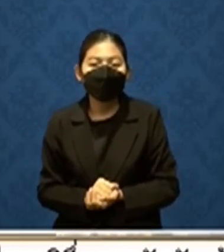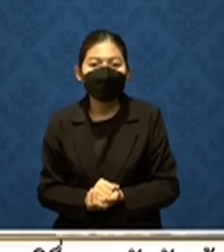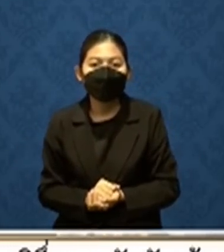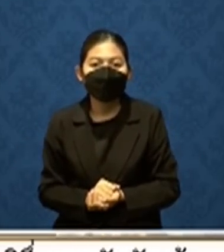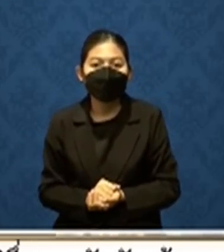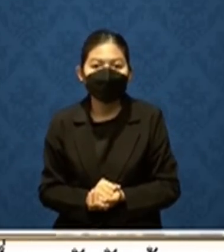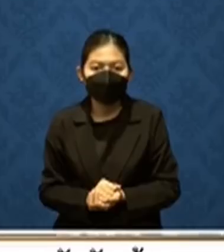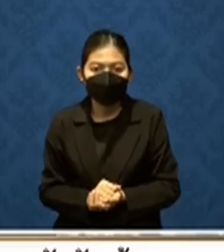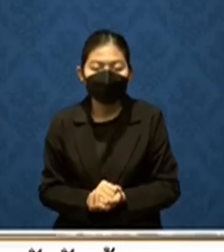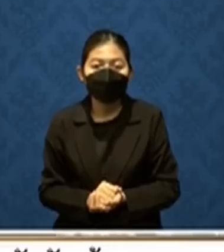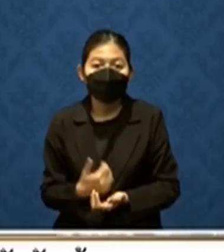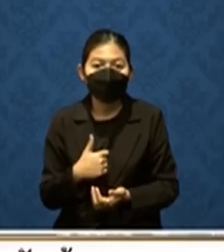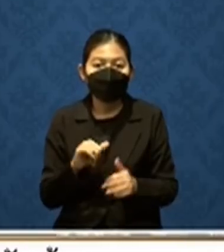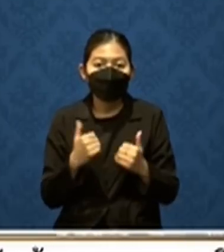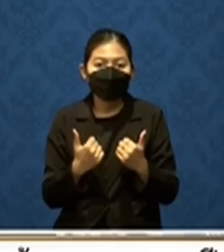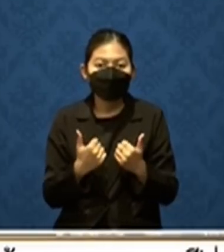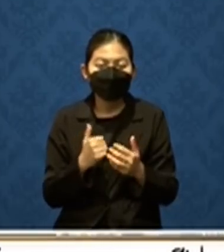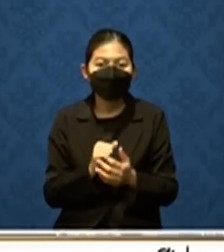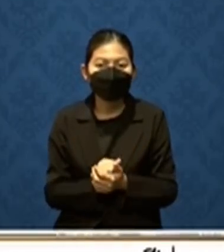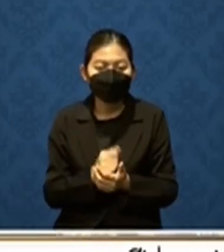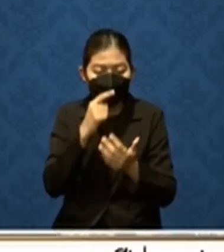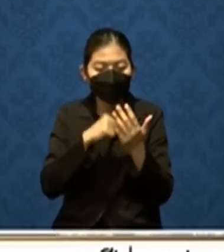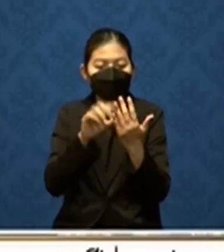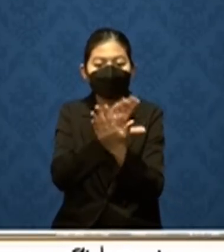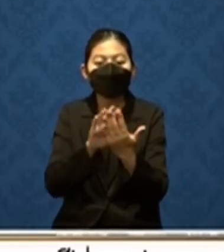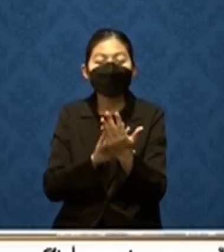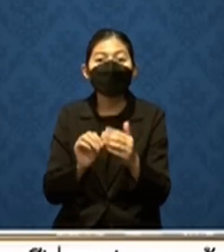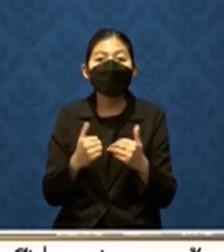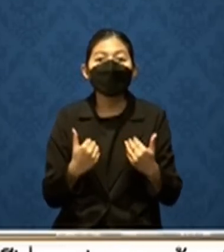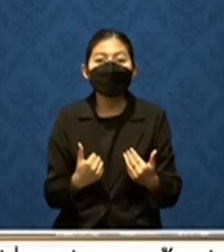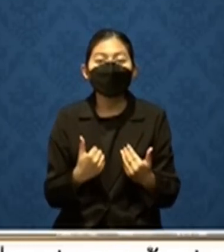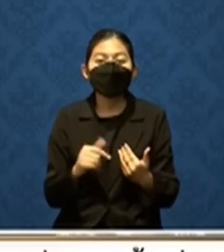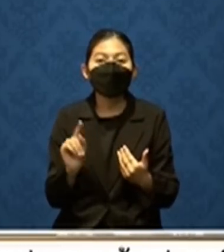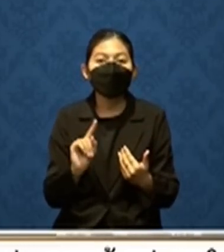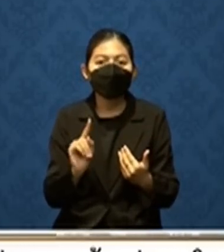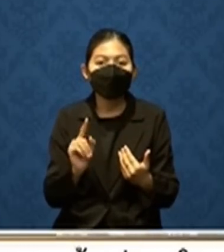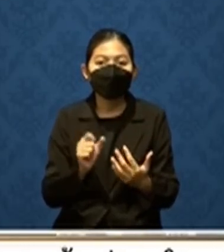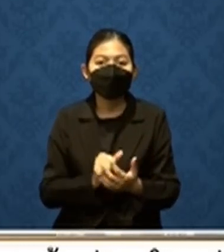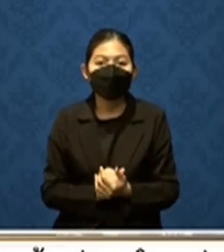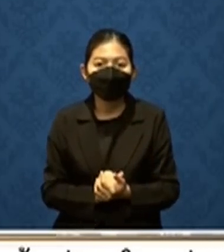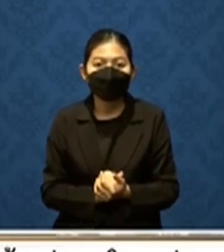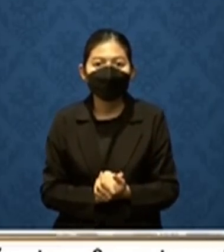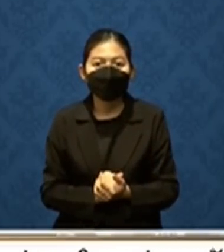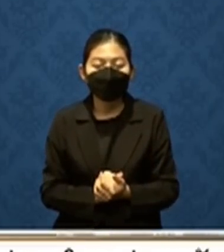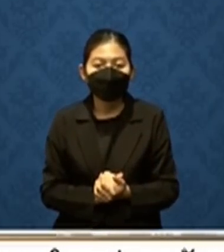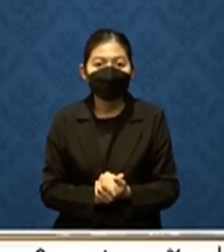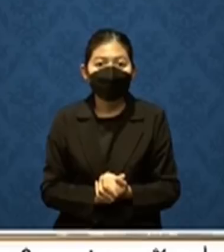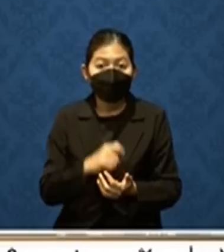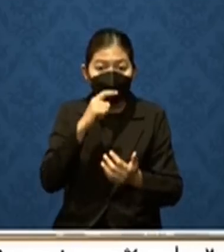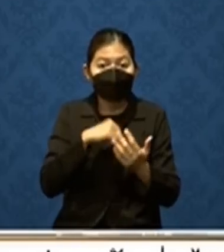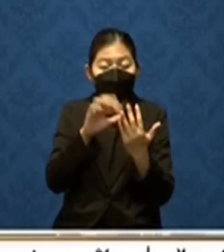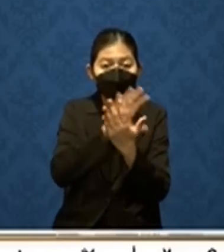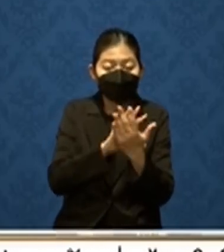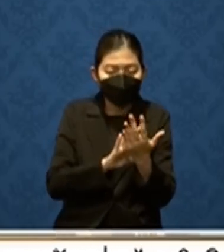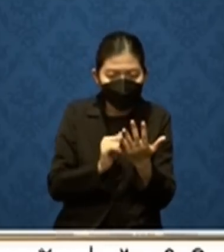Manครับมาดูสานะของประเทศไทยขณะนี้ที่เต็มองค์การระหว่างประเทศที่เขา